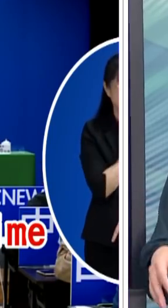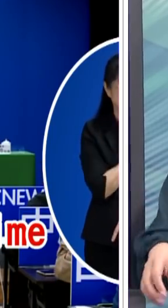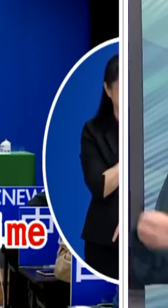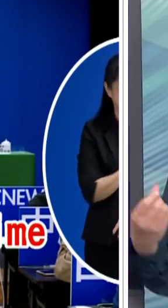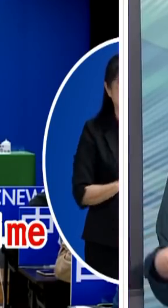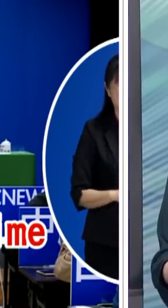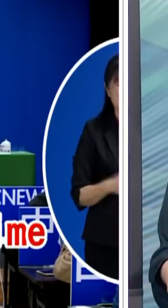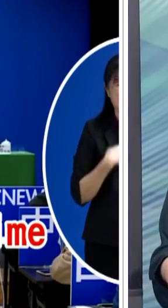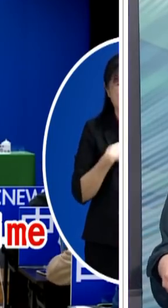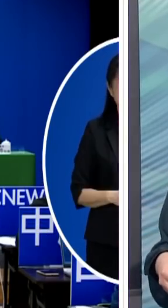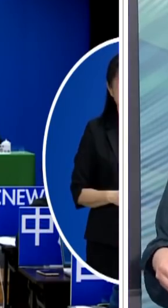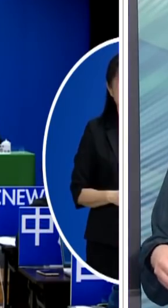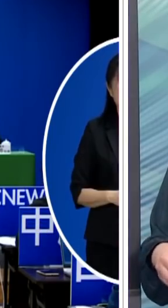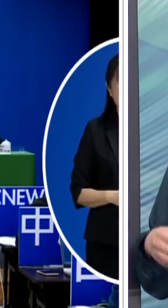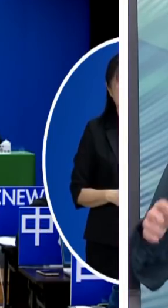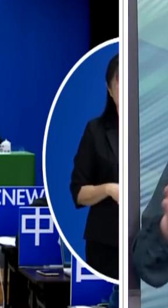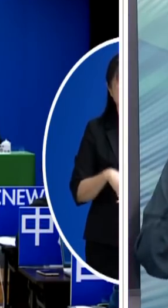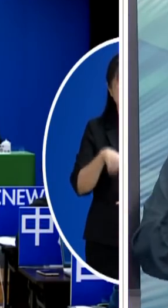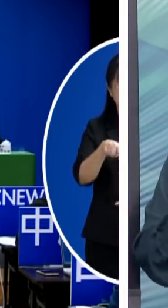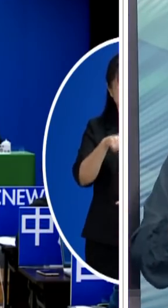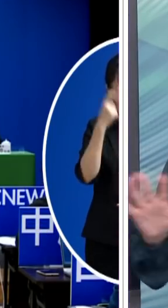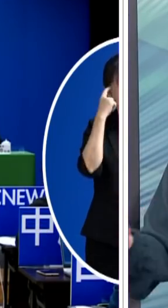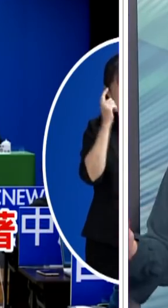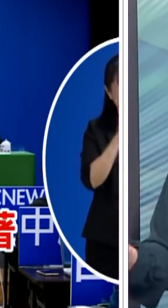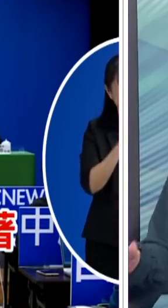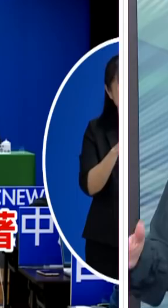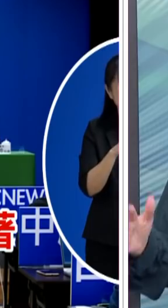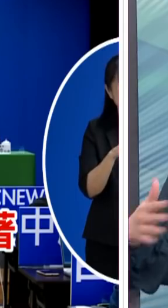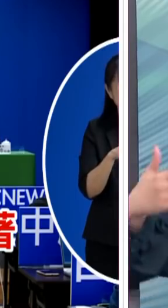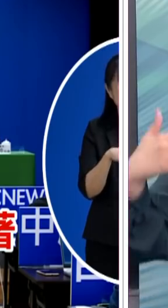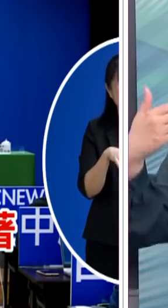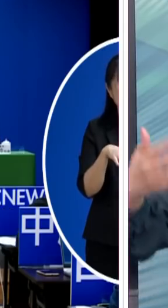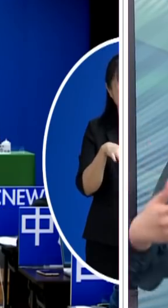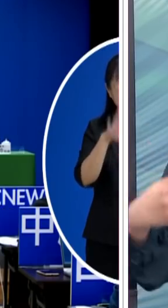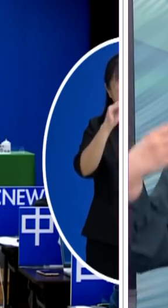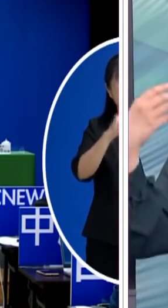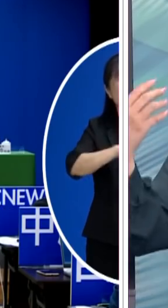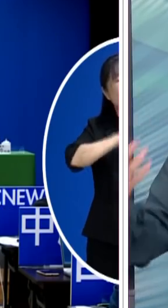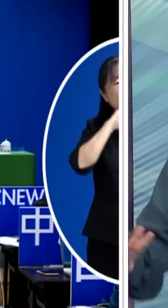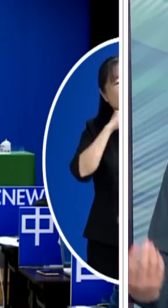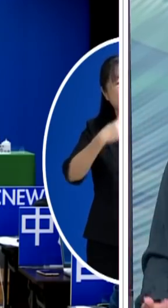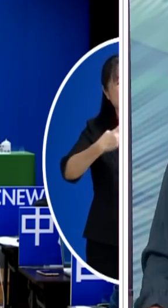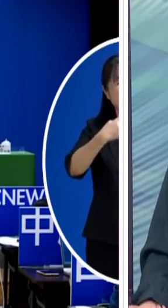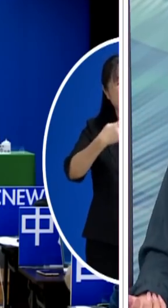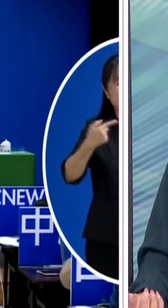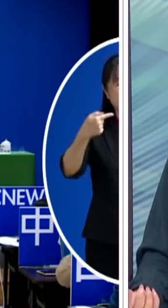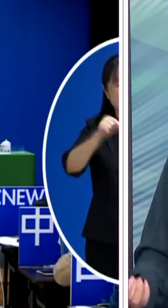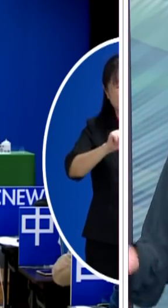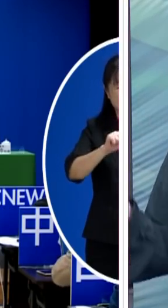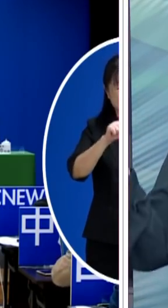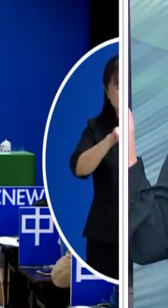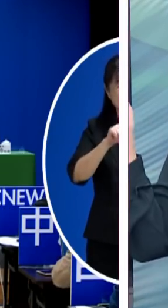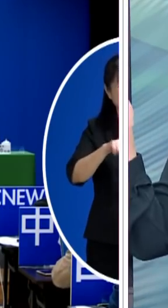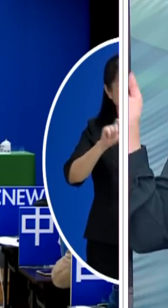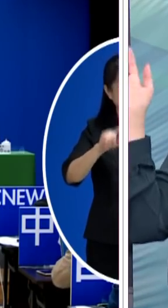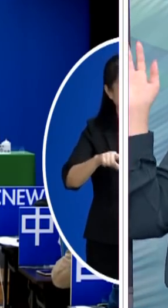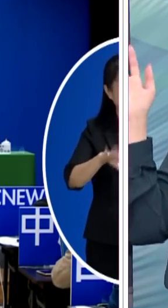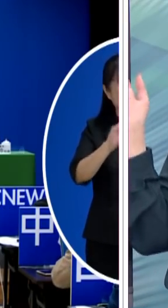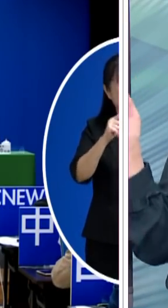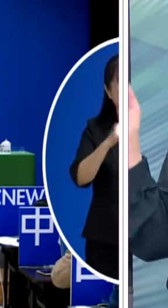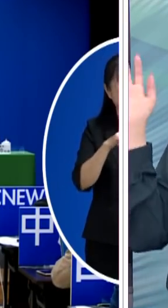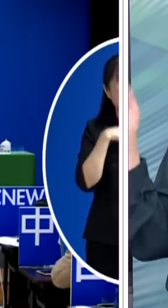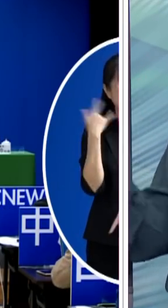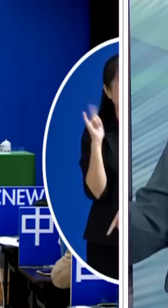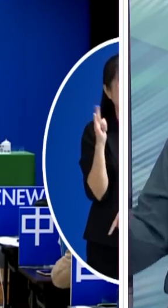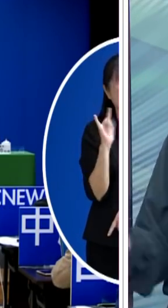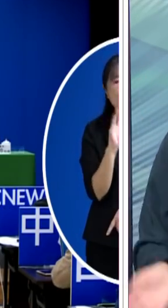是啊，这是抽签抽到的。所以，但是绿媒他们都会讲说，那是排名很前面才被选中做这个第三期，就带动了这样